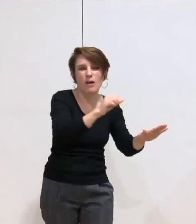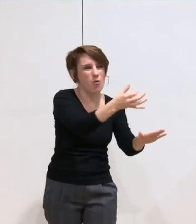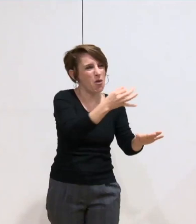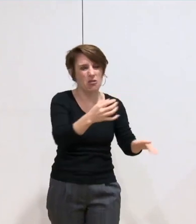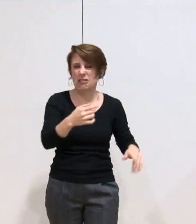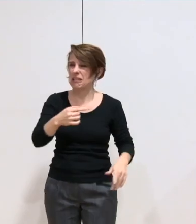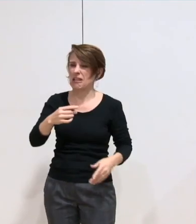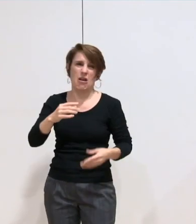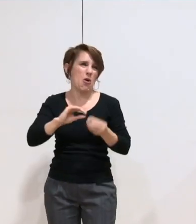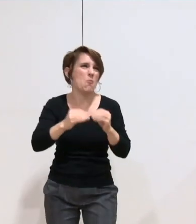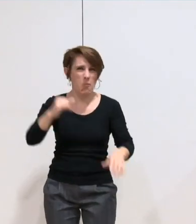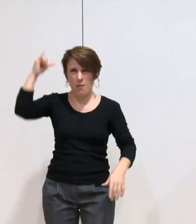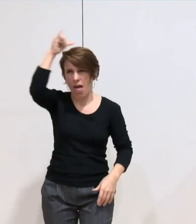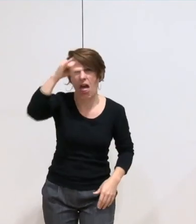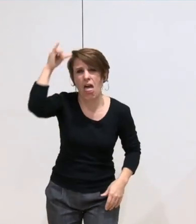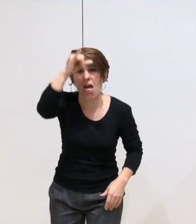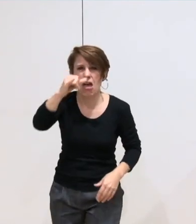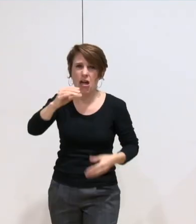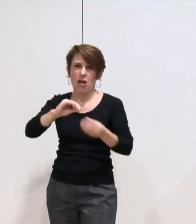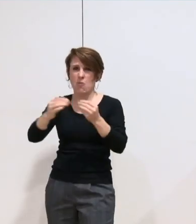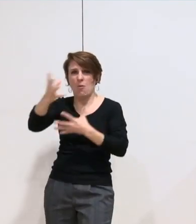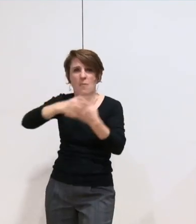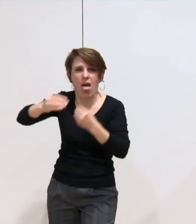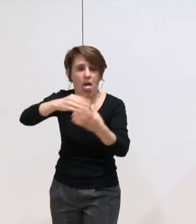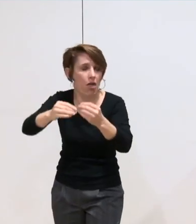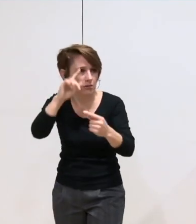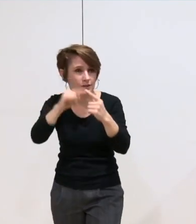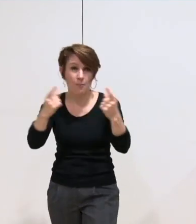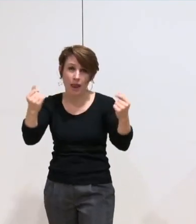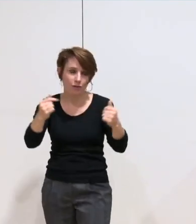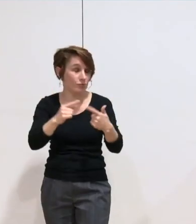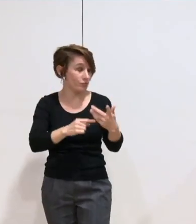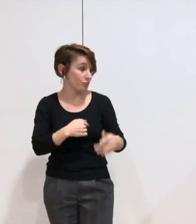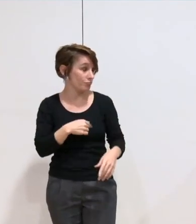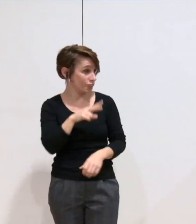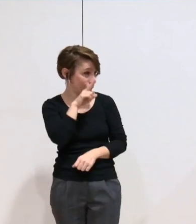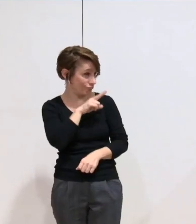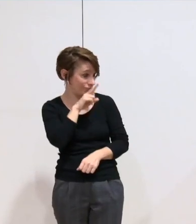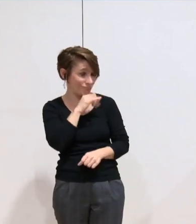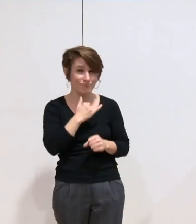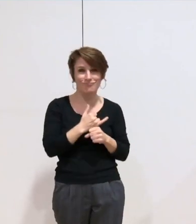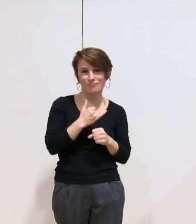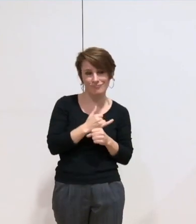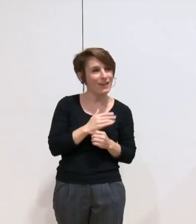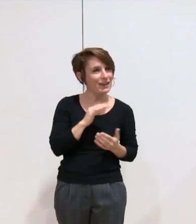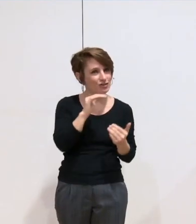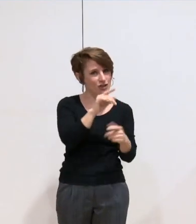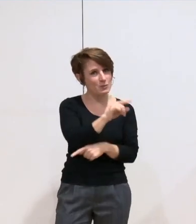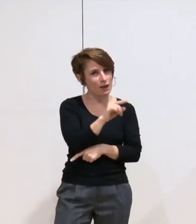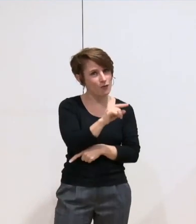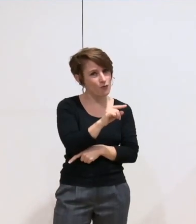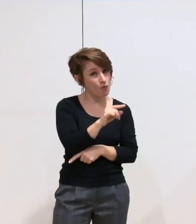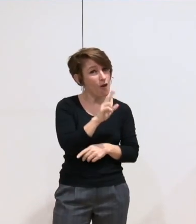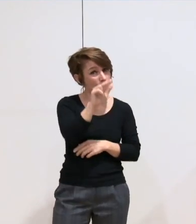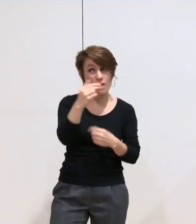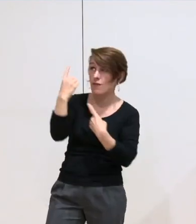de mascarade, de jérémiade. Quand on parle d'argent, ça me fait doucement sourire. J'espère, Madame, que vous allez demander à notre Premier